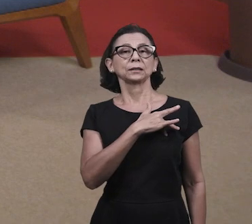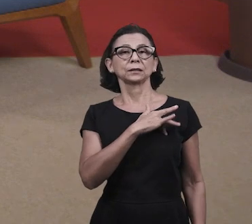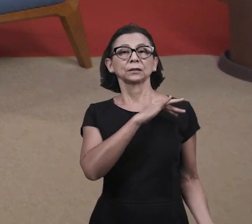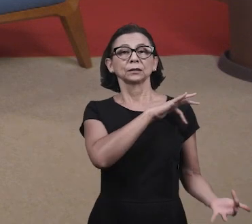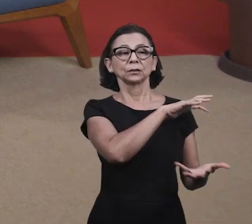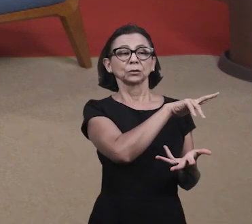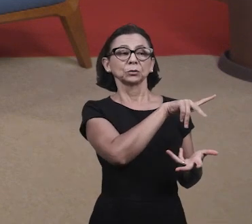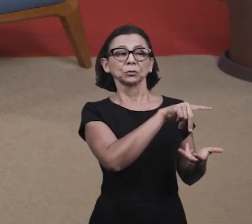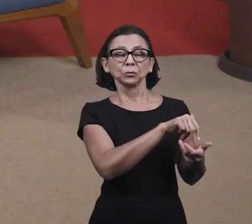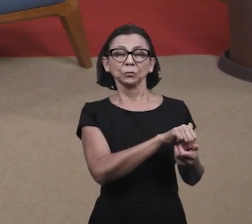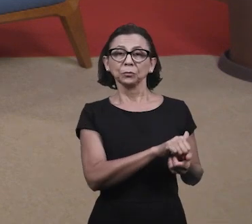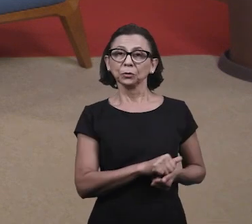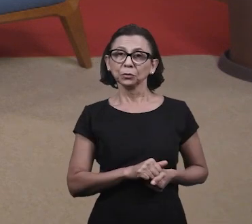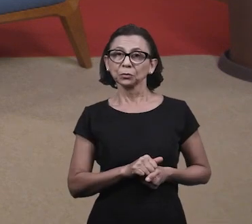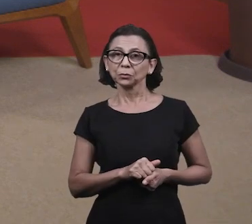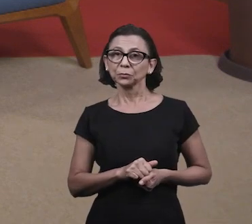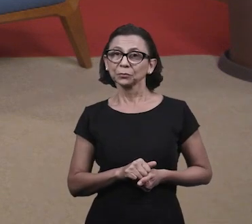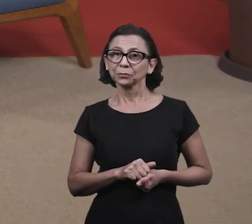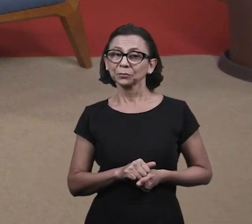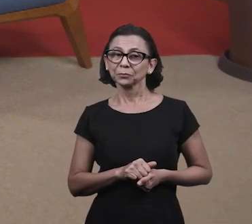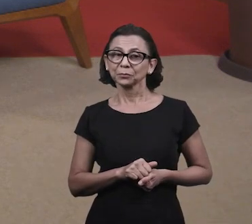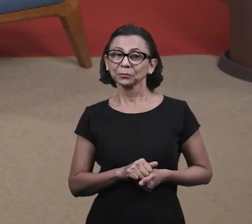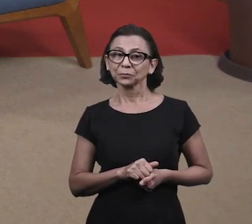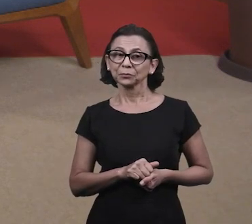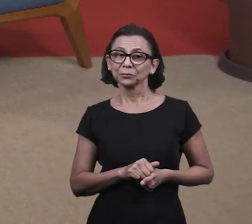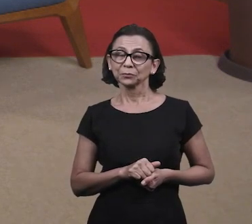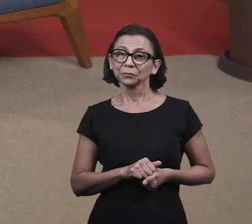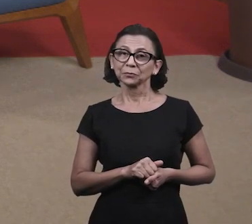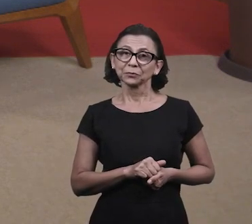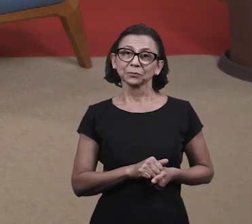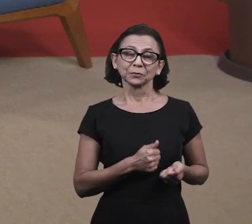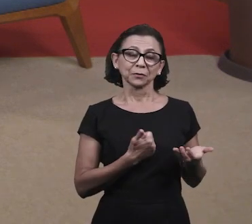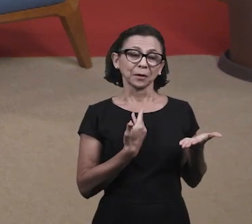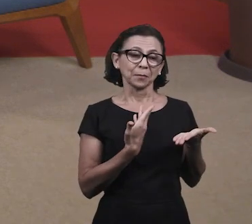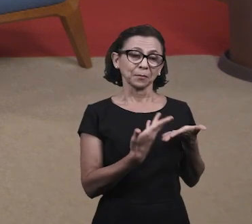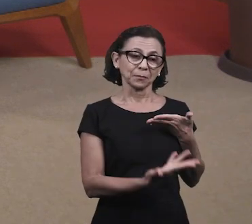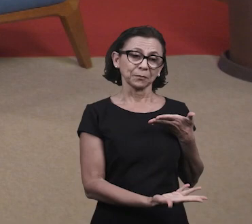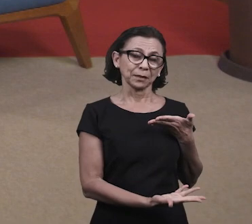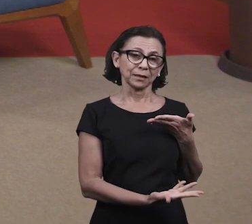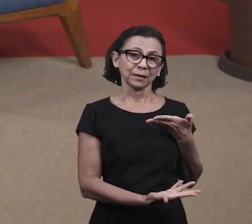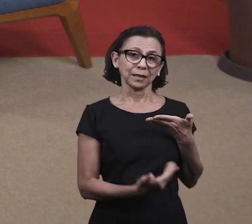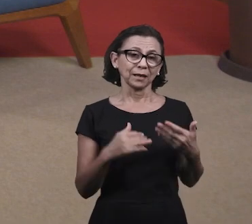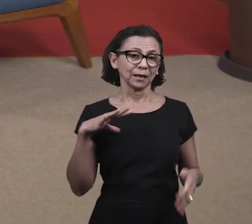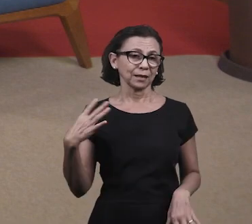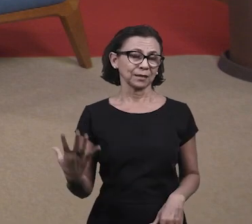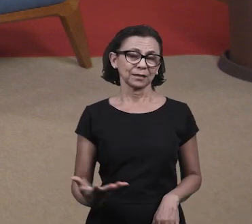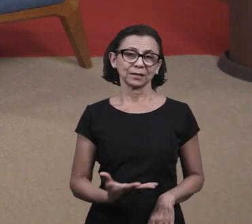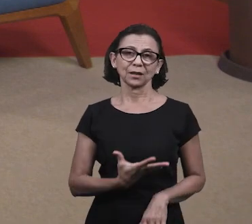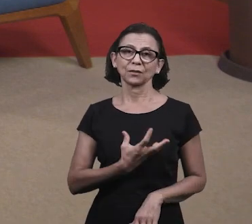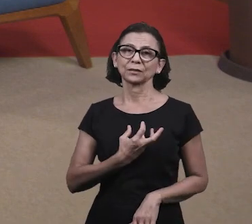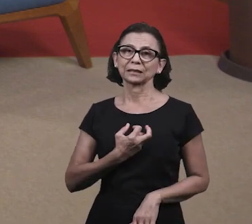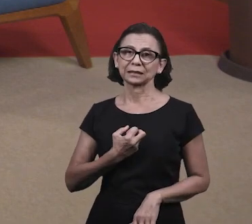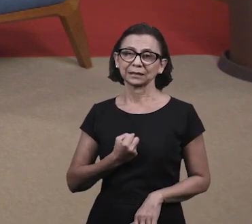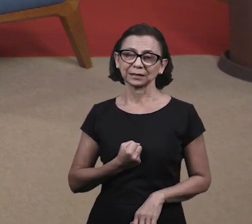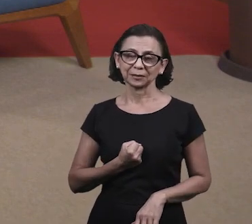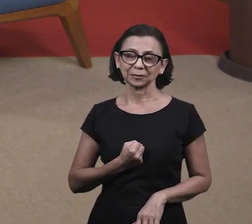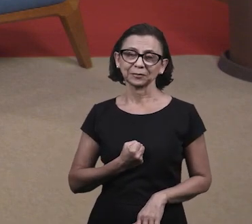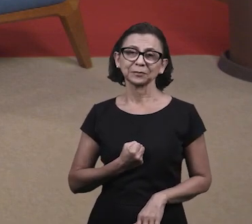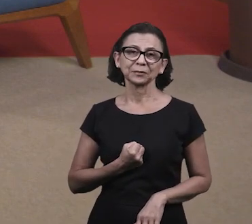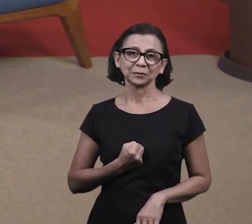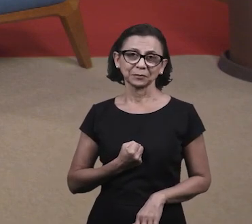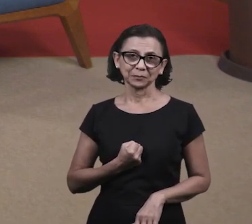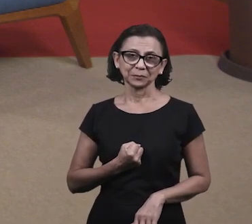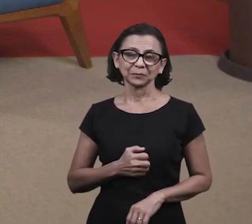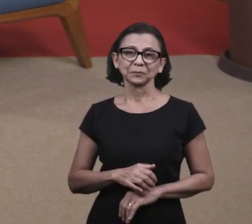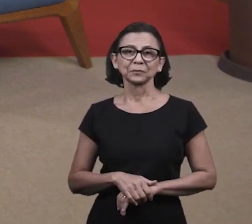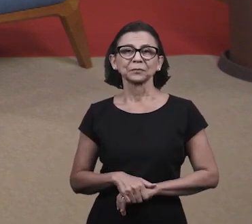cela. Son nom, il ne sera pas rayé du livre de la vie. Au contraire, c'est lui qui ne vaincra pas, c'est-à-dire, c'est lui